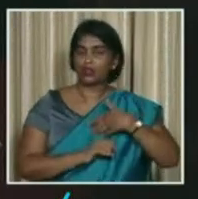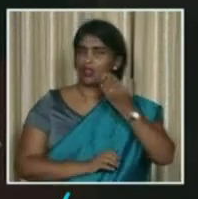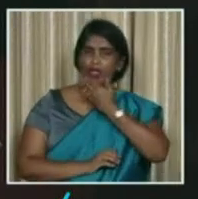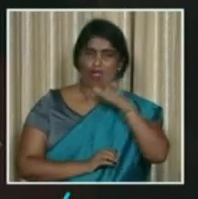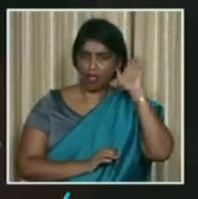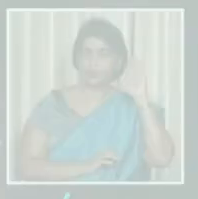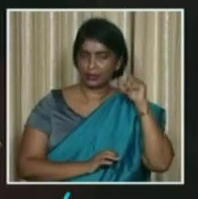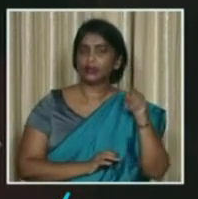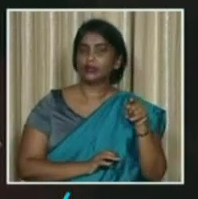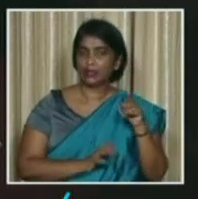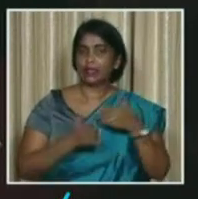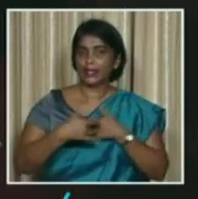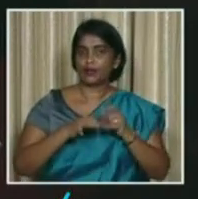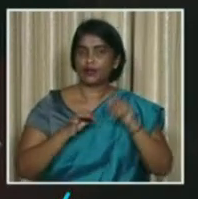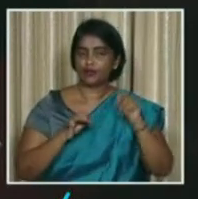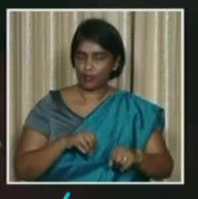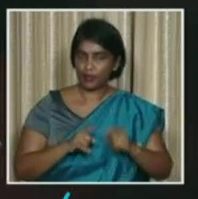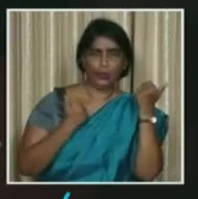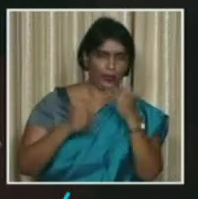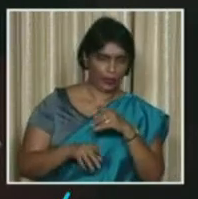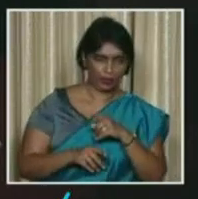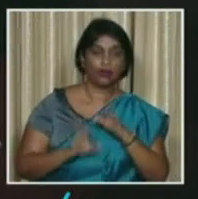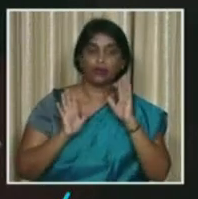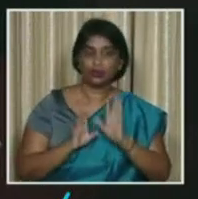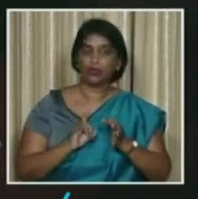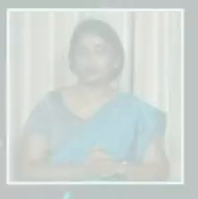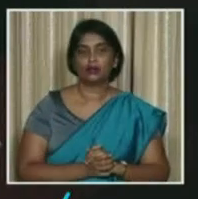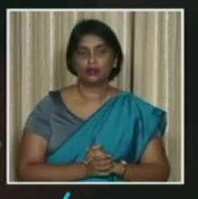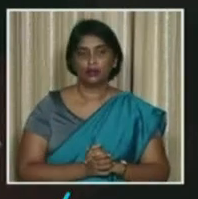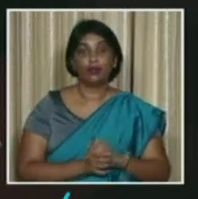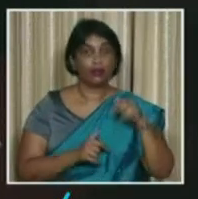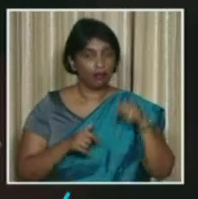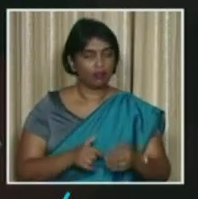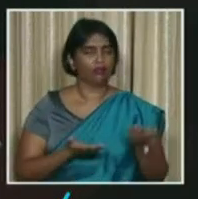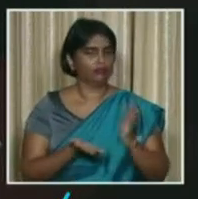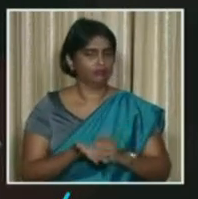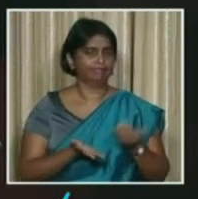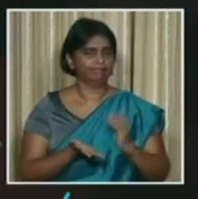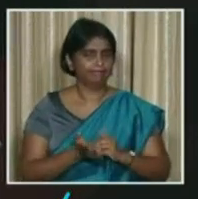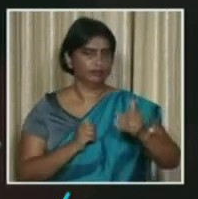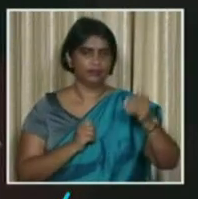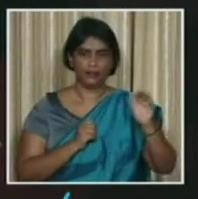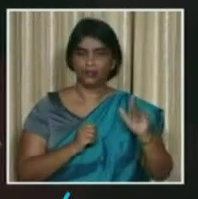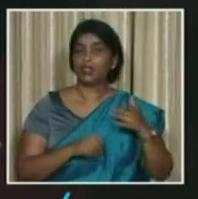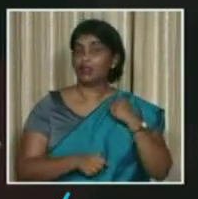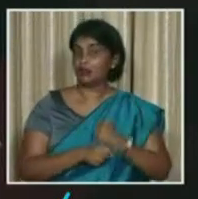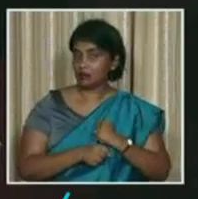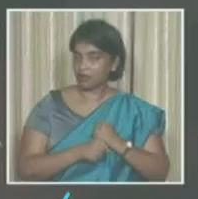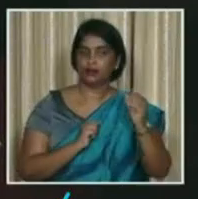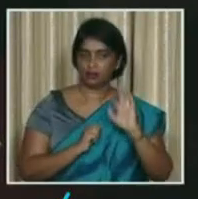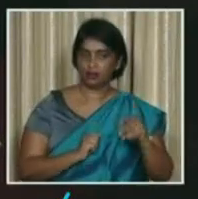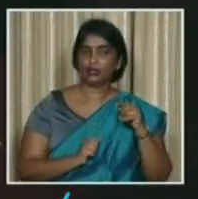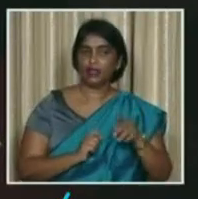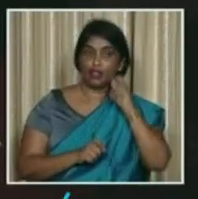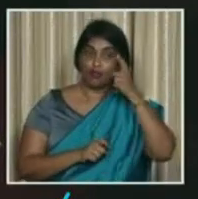දාපු ප්‍රතික්ෂේප කරපු කැබිනට් මණ්ඩලයක් සහ පාර්ලිමේන්තුව. නමුත් ජනාධිපතිවරයා අද දිගින් දිගටම කටයුතු කරනවා, රජයත් කටයුතු